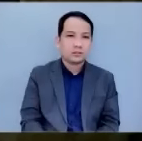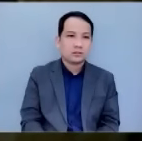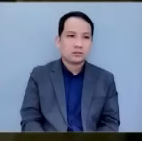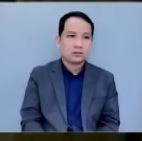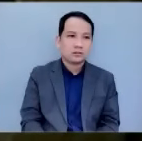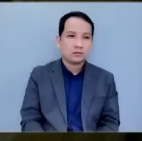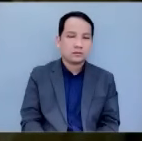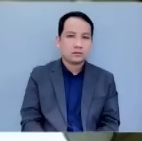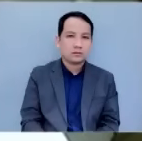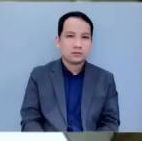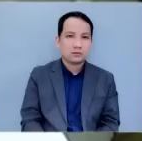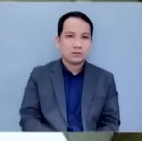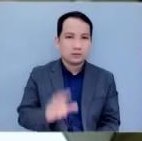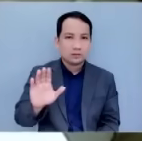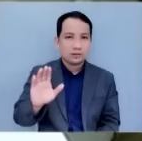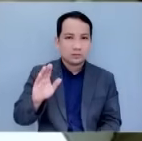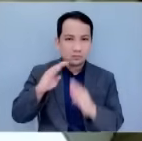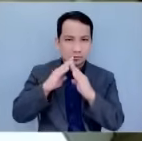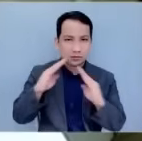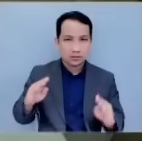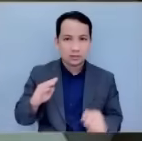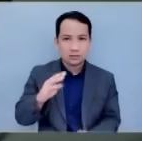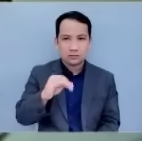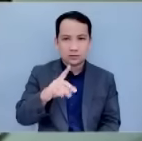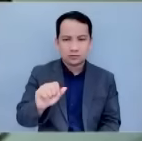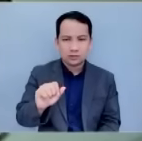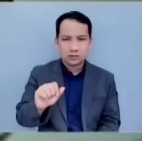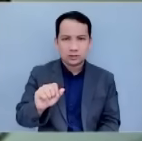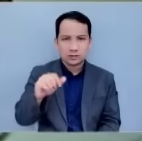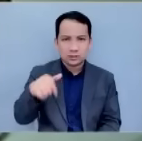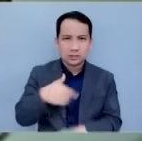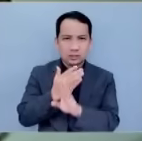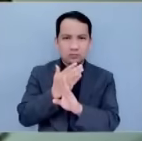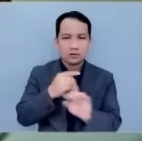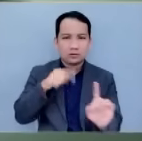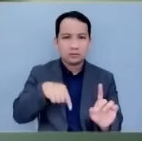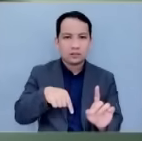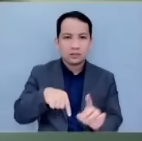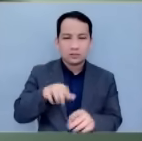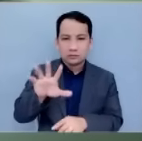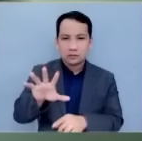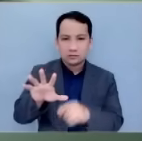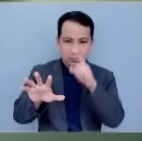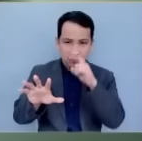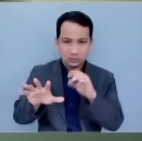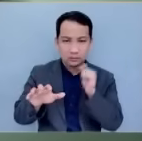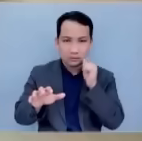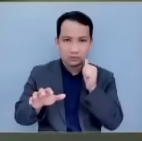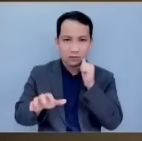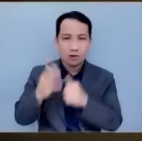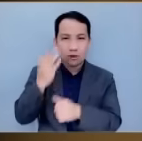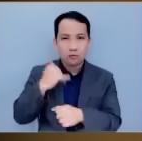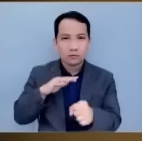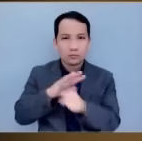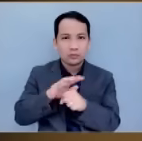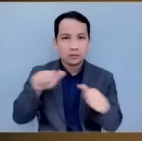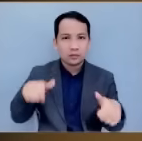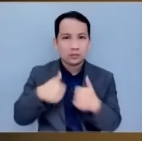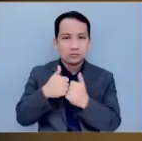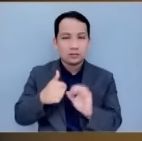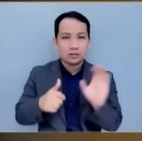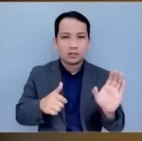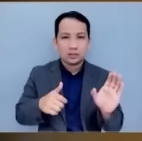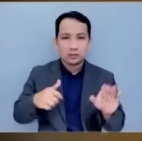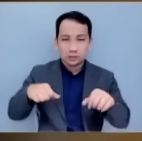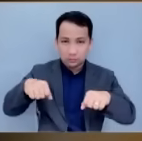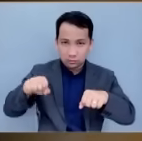Nakaburol sa kanilang bahay sa Barangay Manuel Janga sa Davao City ang 5 taong gulang na batang babae matapos kasamang maaksidente sa kanyang motorsiklo. Dead